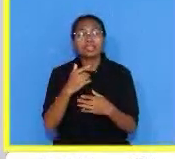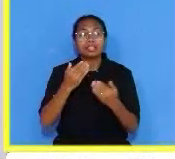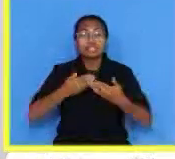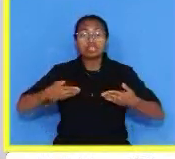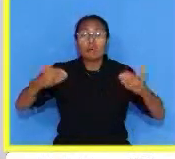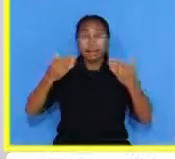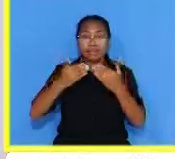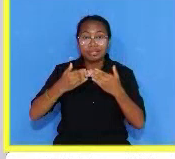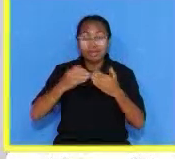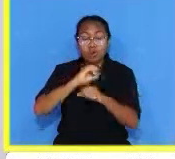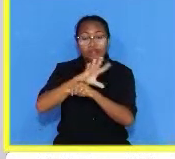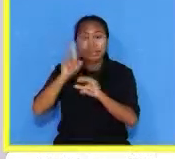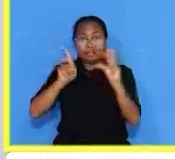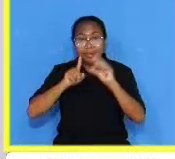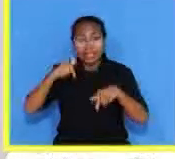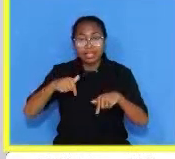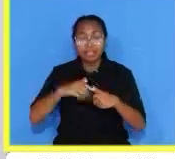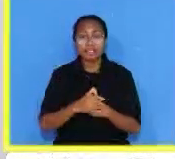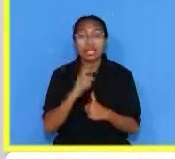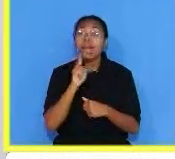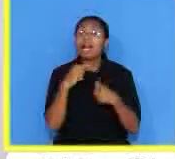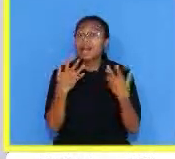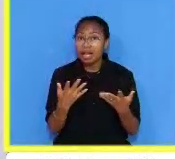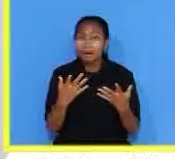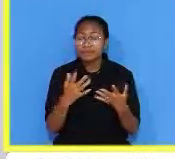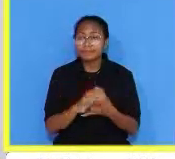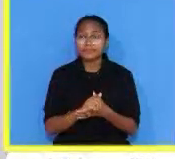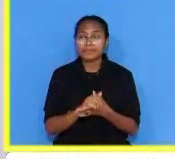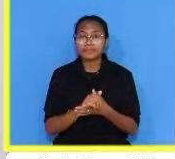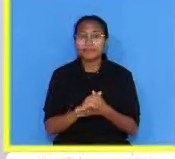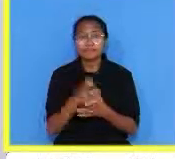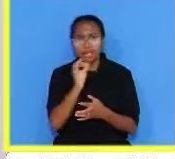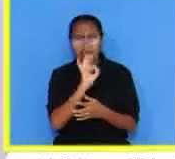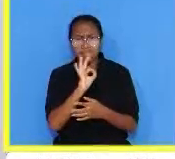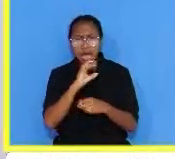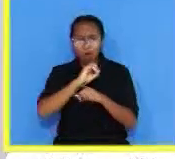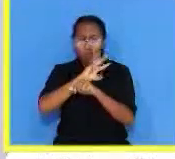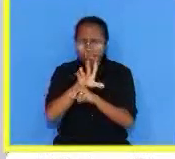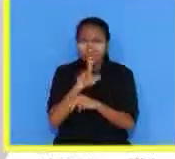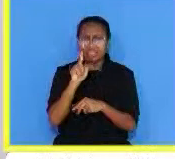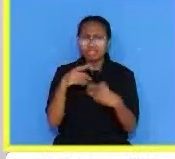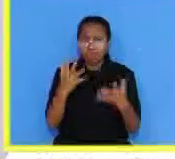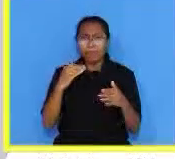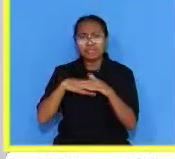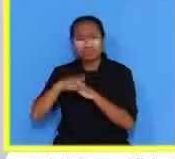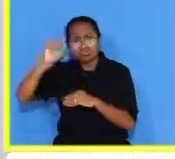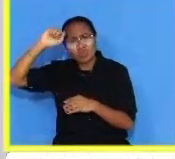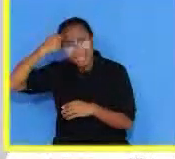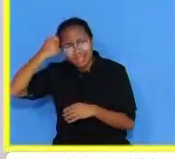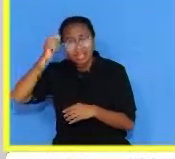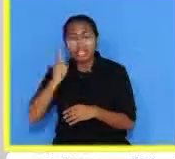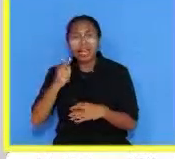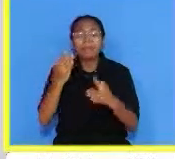situasi-situasi pandemi seperti ini. Begitu, karena tidak pandemi saja mereka sudah kesulitan